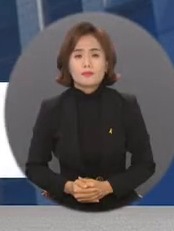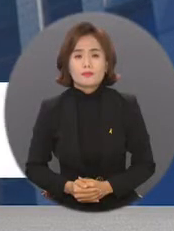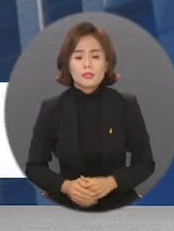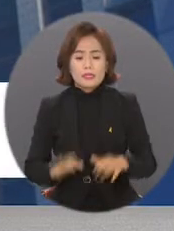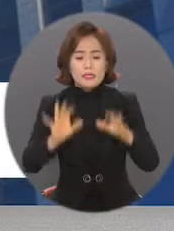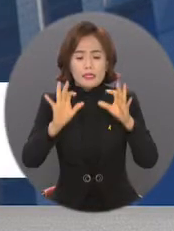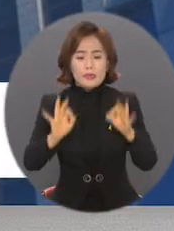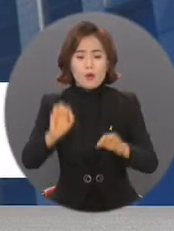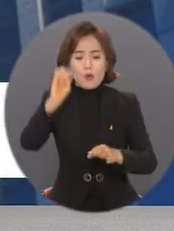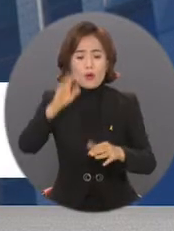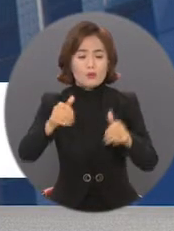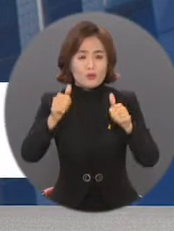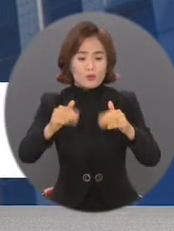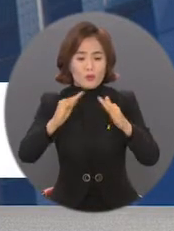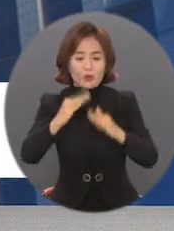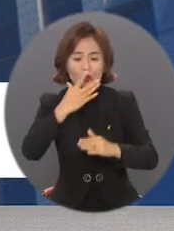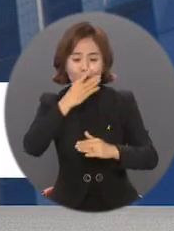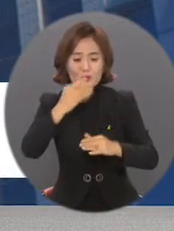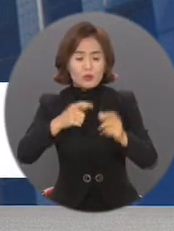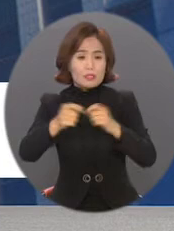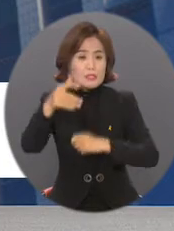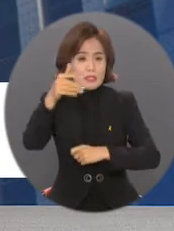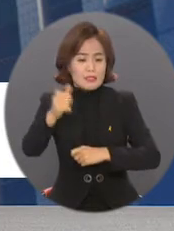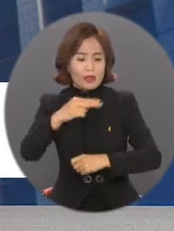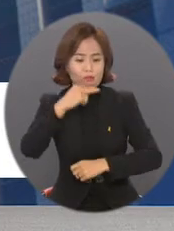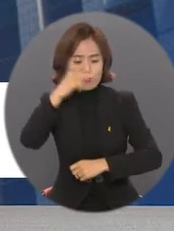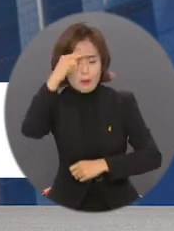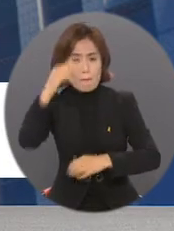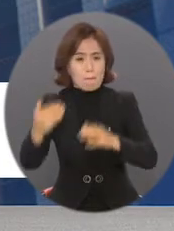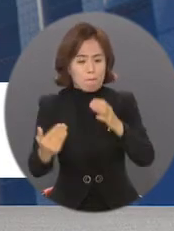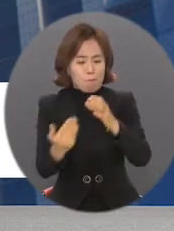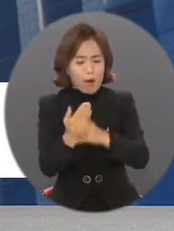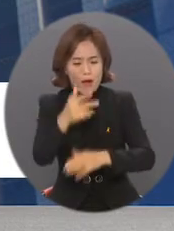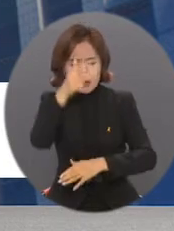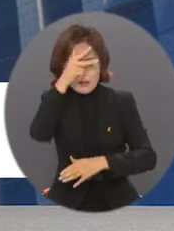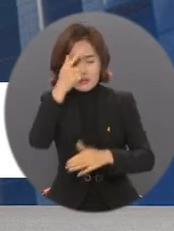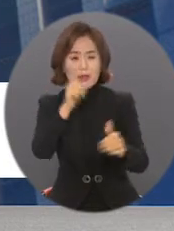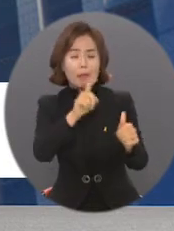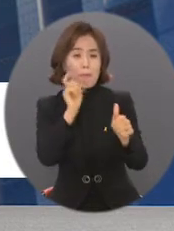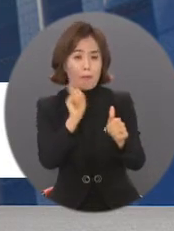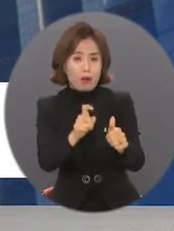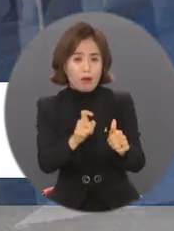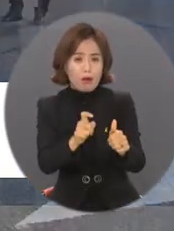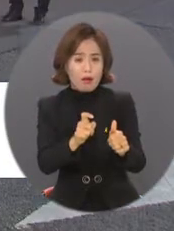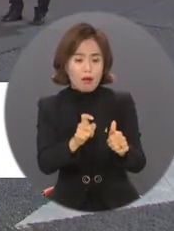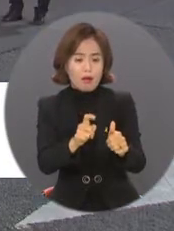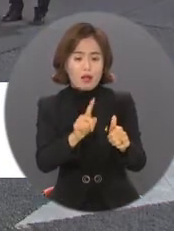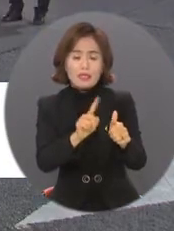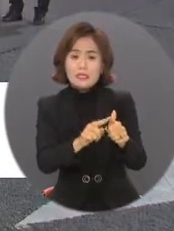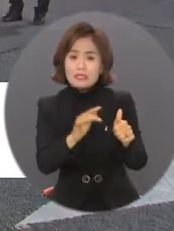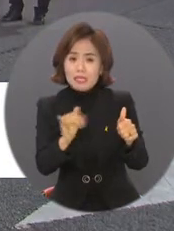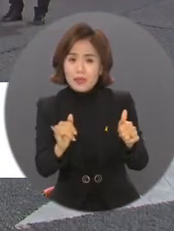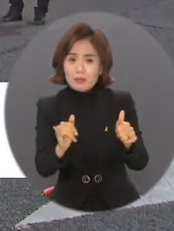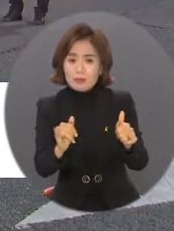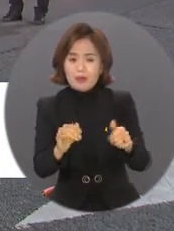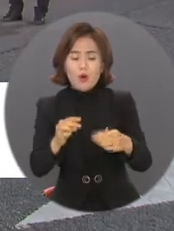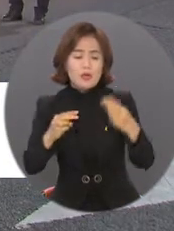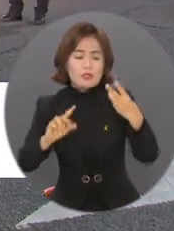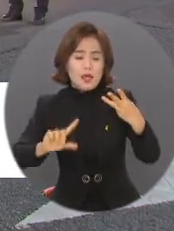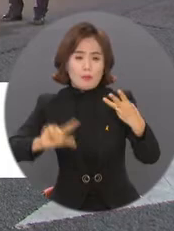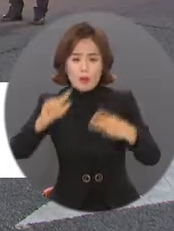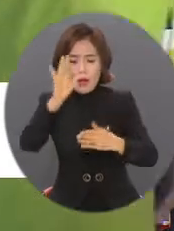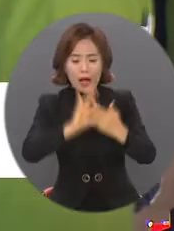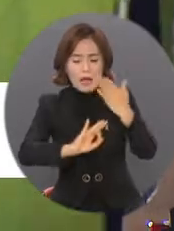김도균 광 조 지검 숨 천재 청장의 음주운전 사고로 경찰에 적발됐습니다 김 지청장은 지난 3일